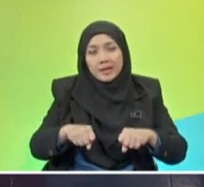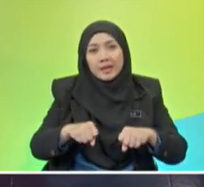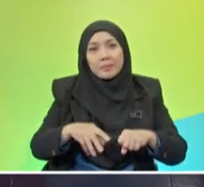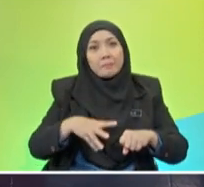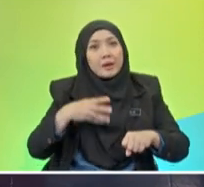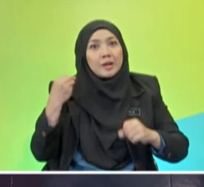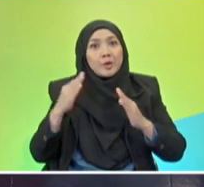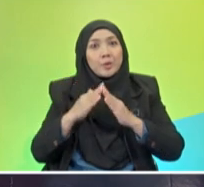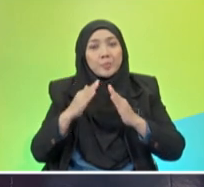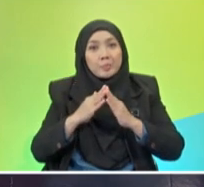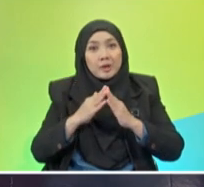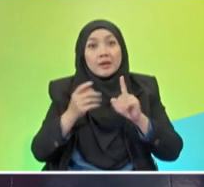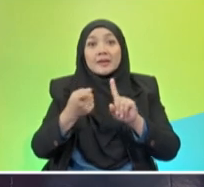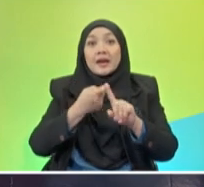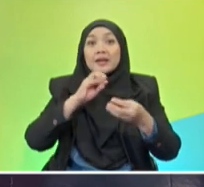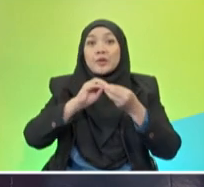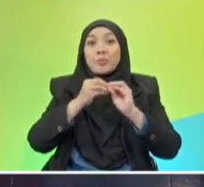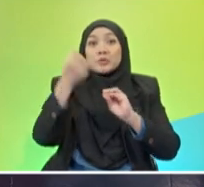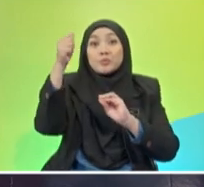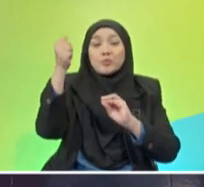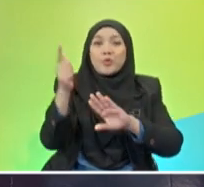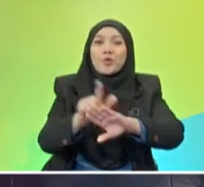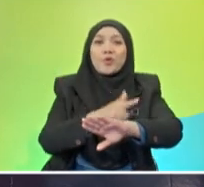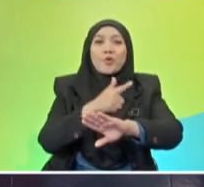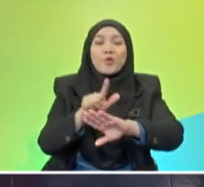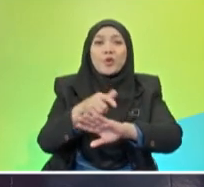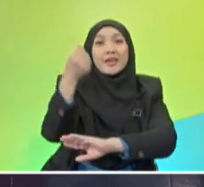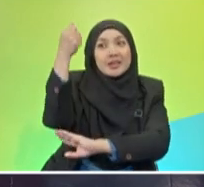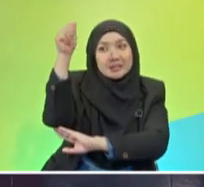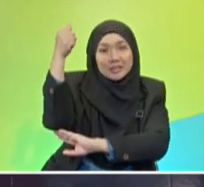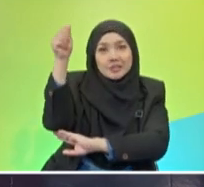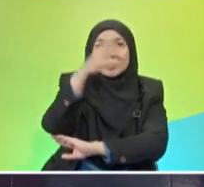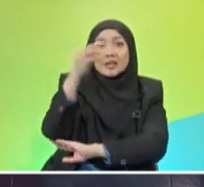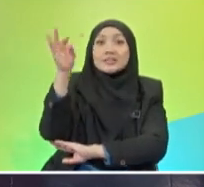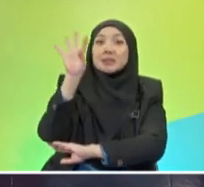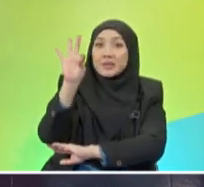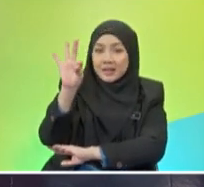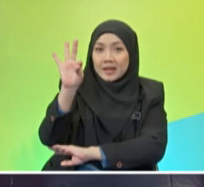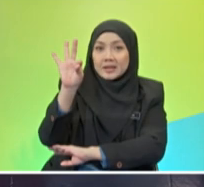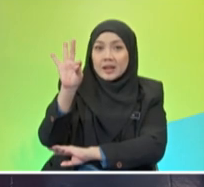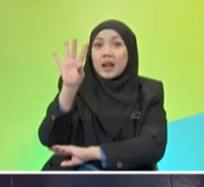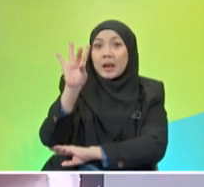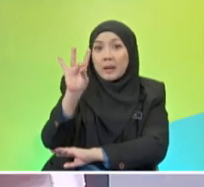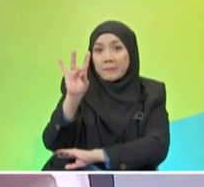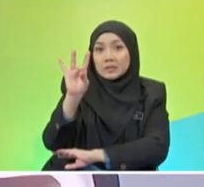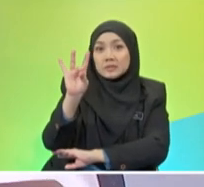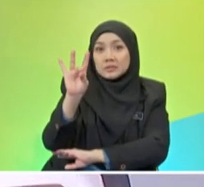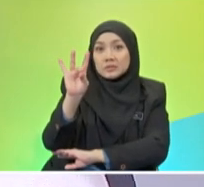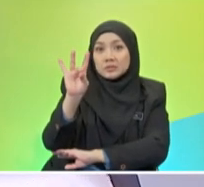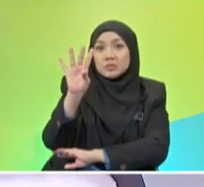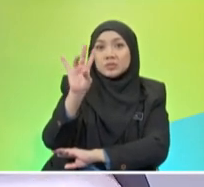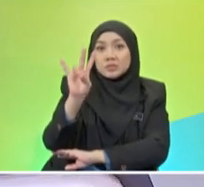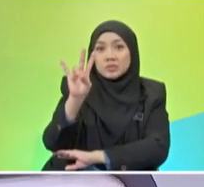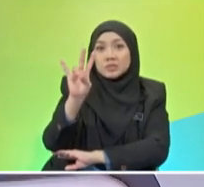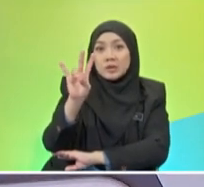Okay. Boleh kita nyanyi sama-sama? Boleh, jom. Okey. 10 dan 9, 8,